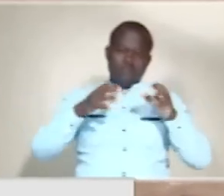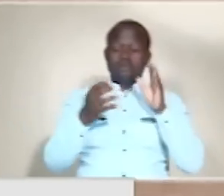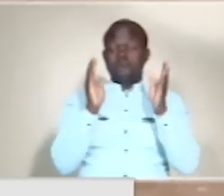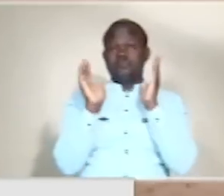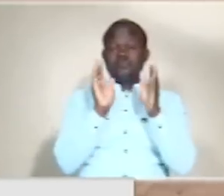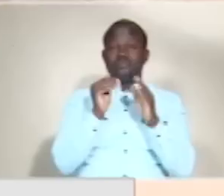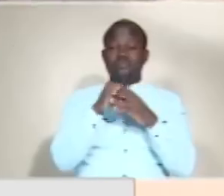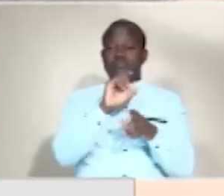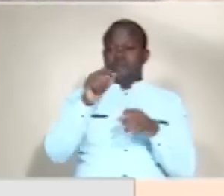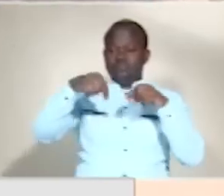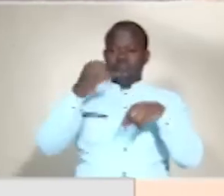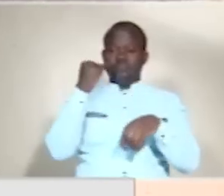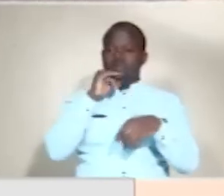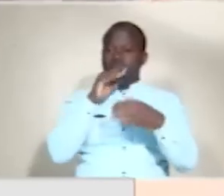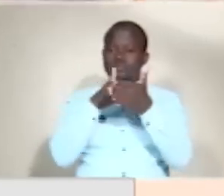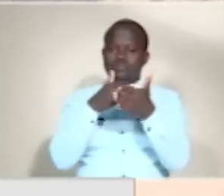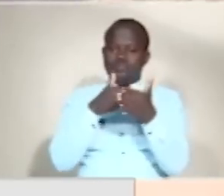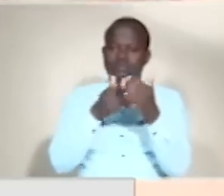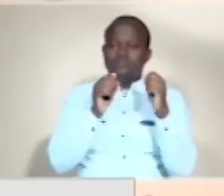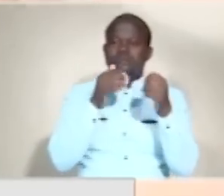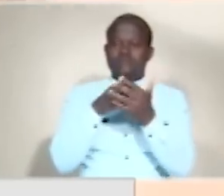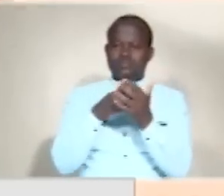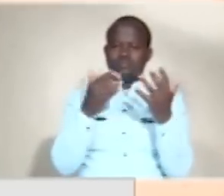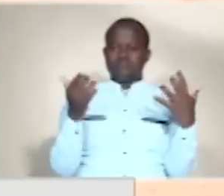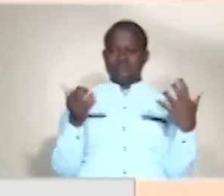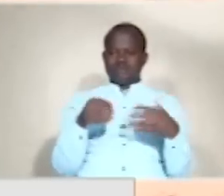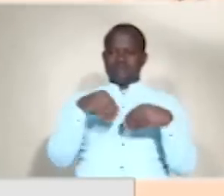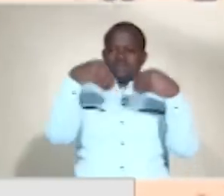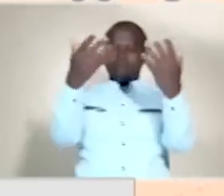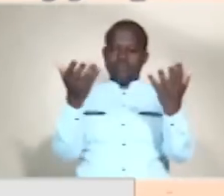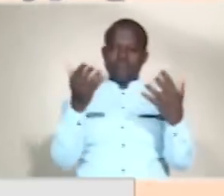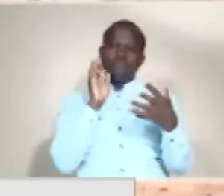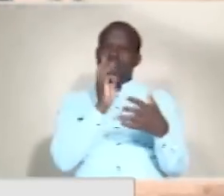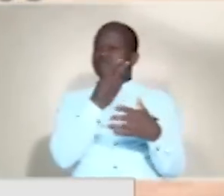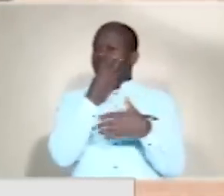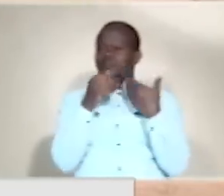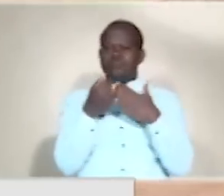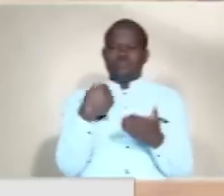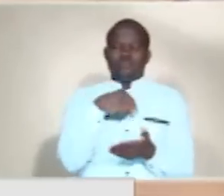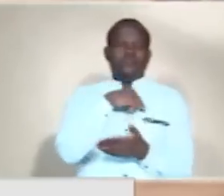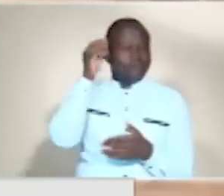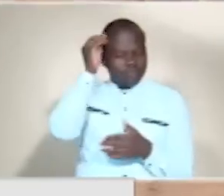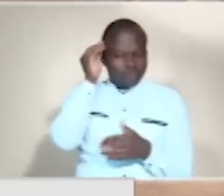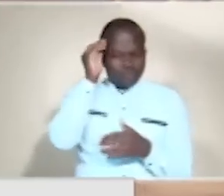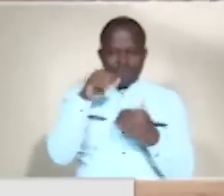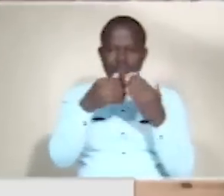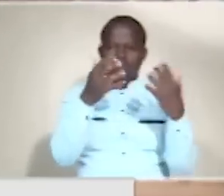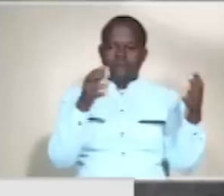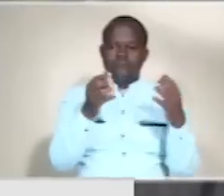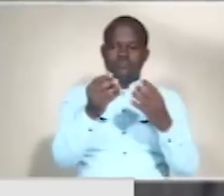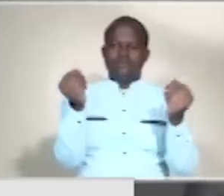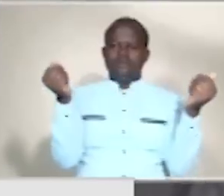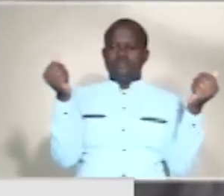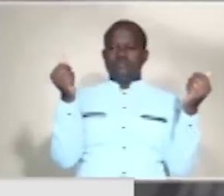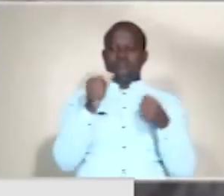cyumweru hatageze izindi mbogamizi zigenda zakoma mu nkokora itangwa ry'amazi numva nta byaba bimaze gukemuka